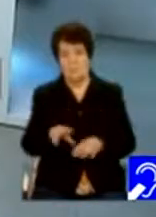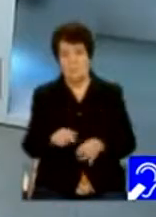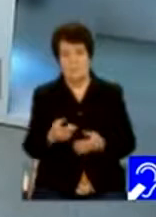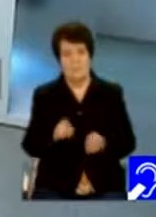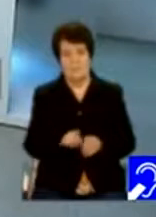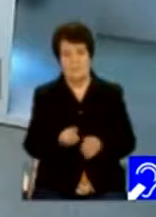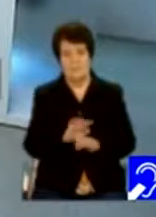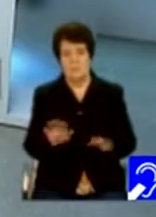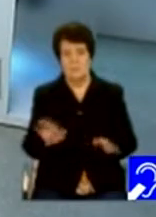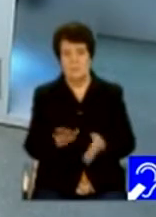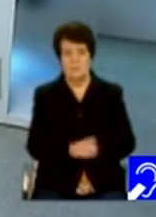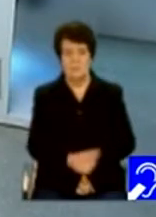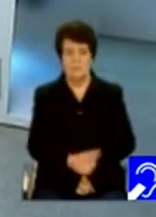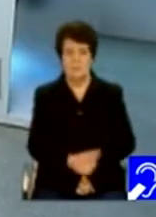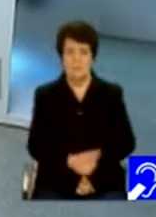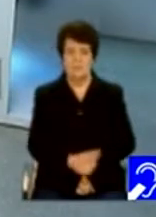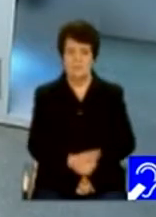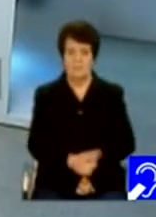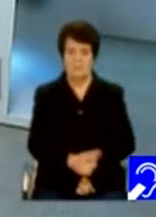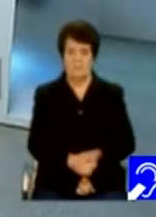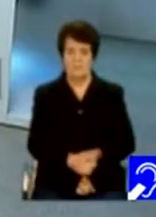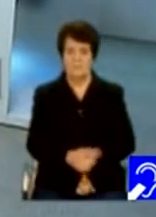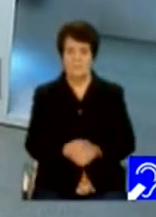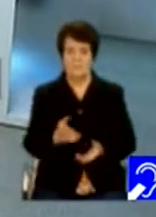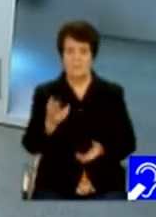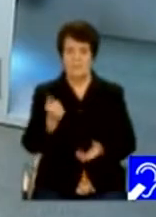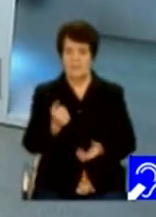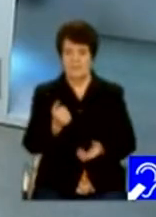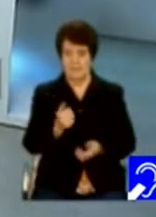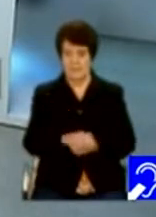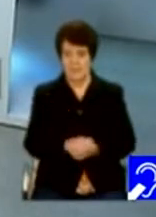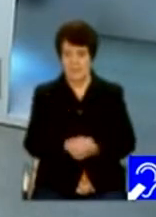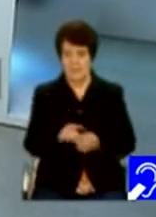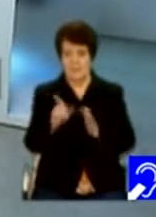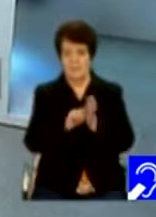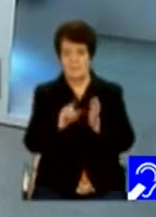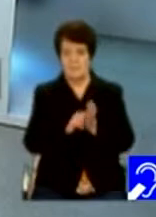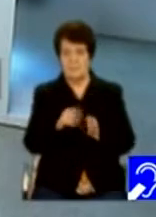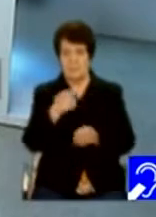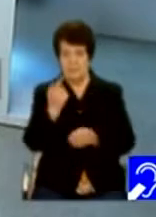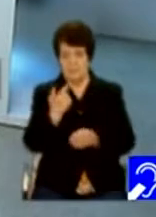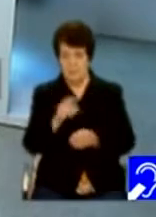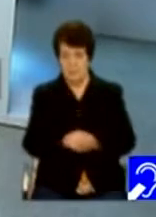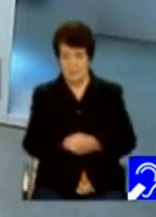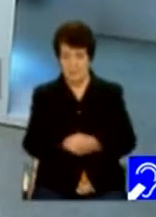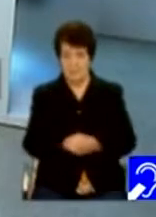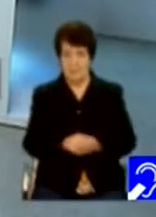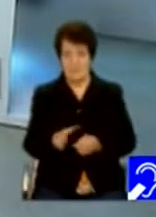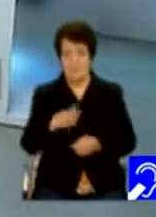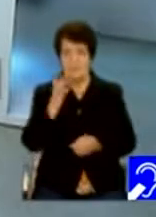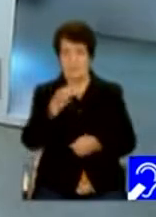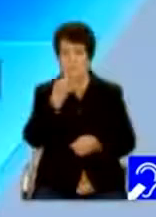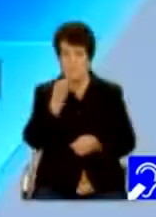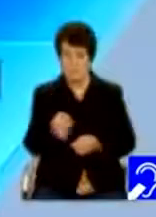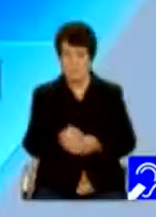tot. Doamna Grisco. Da. Deci despre pensie am vorbit ceva mai înainte, ca să nu ne oprim. Exact. Am spus